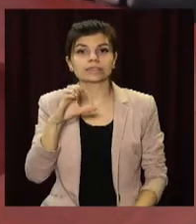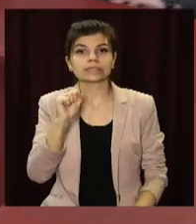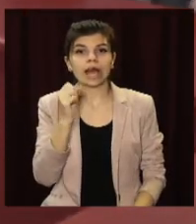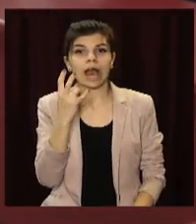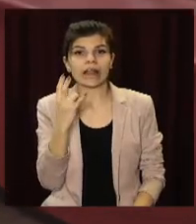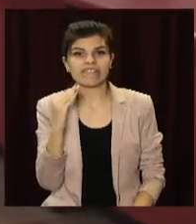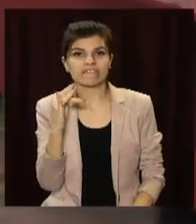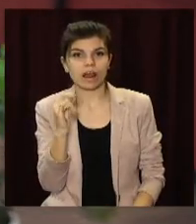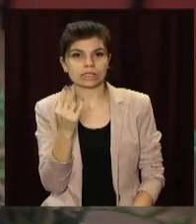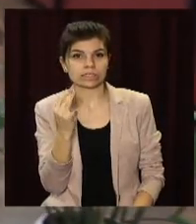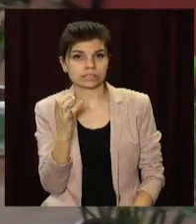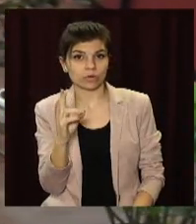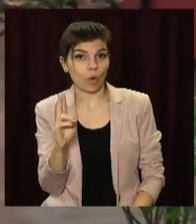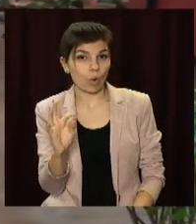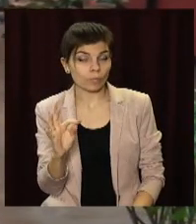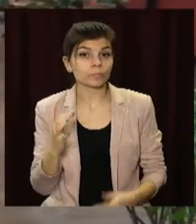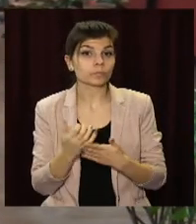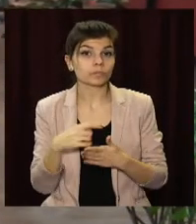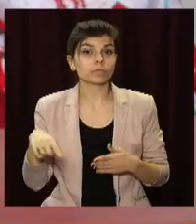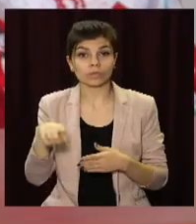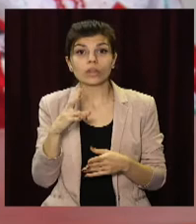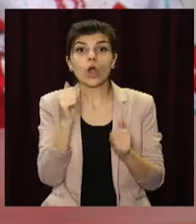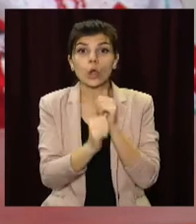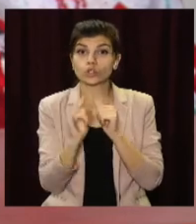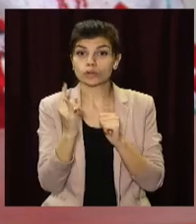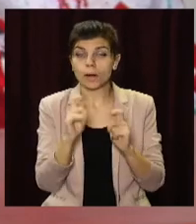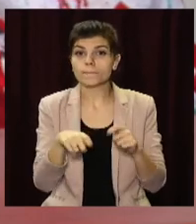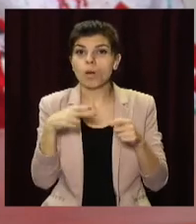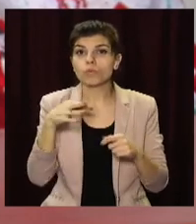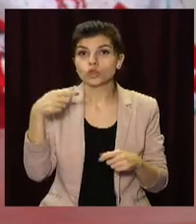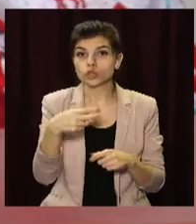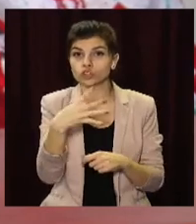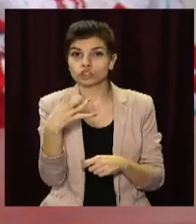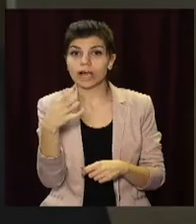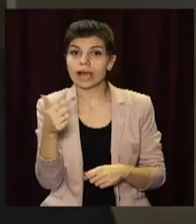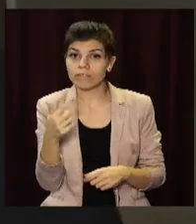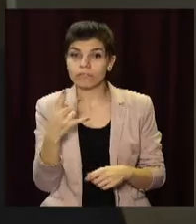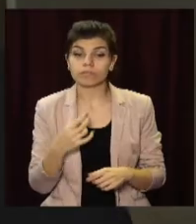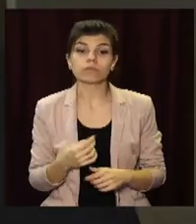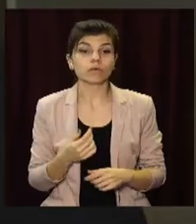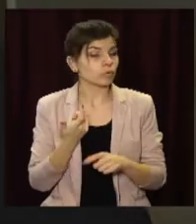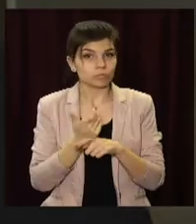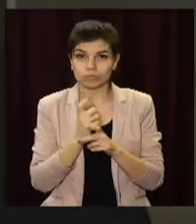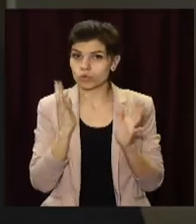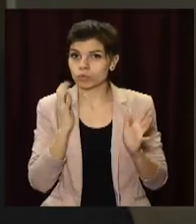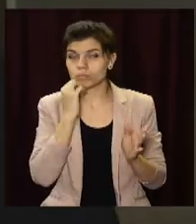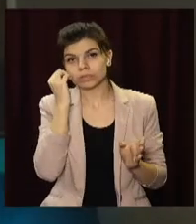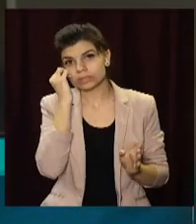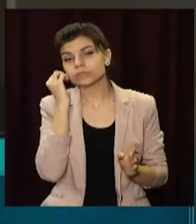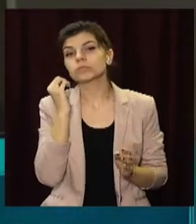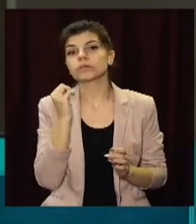сімей загиблих в АТО бійців Кам'янського. На кожну дитину передали по 1400 гривень. Спасибо огромное всім,